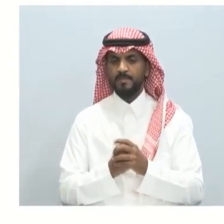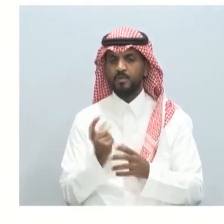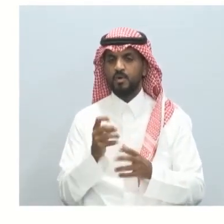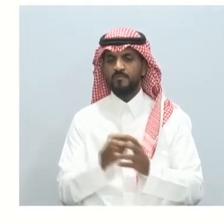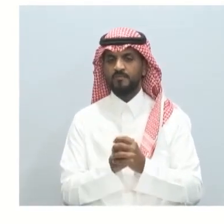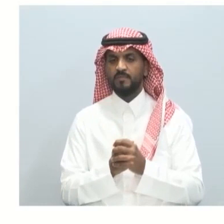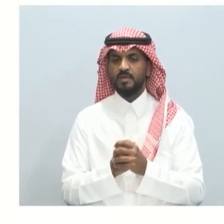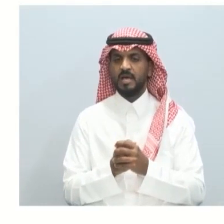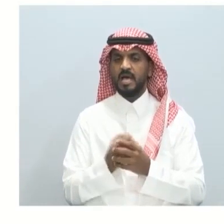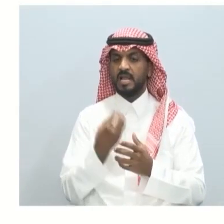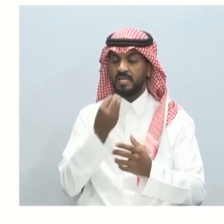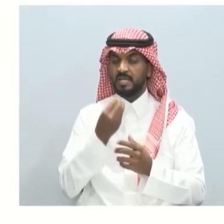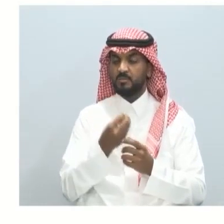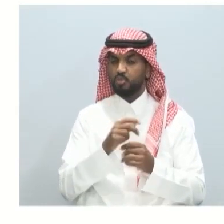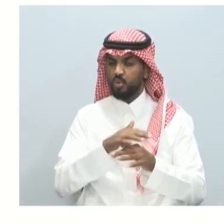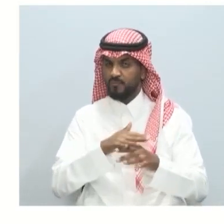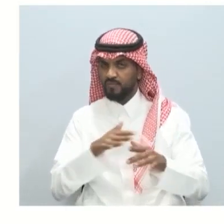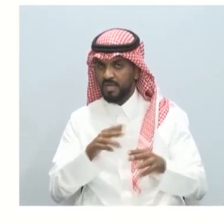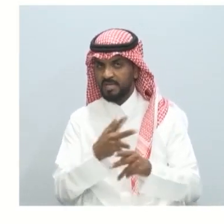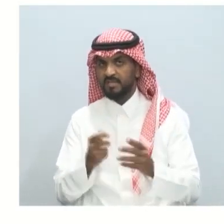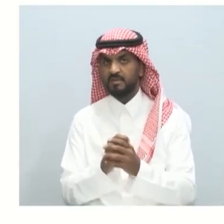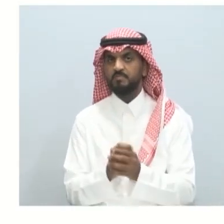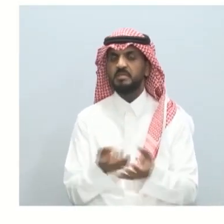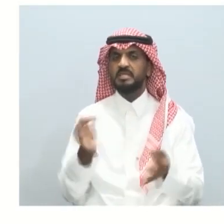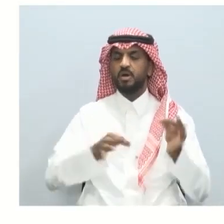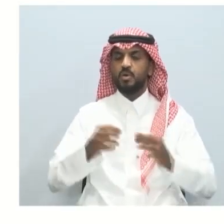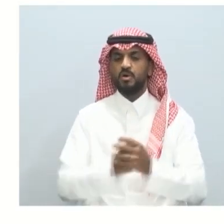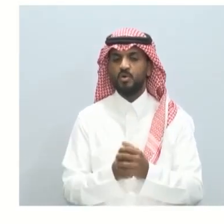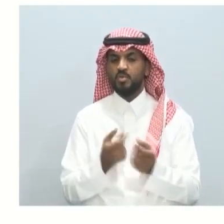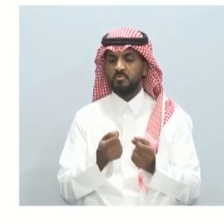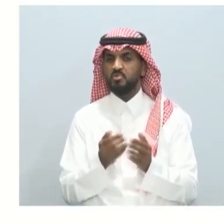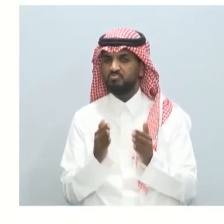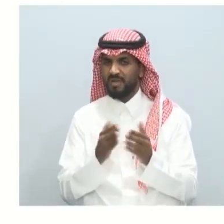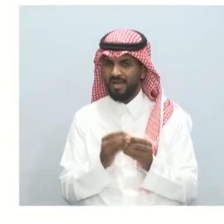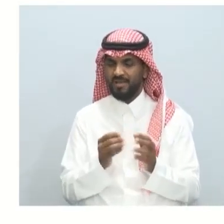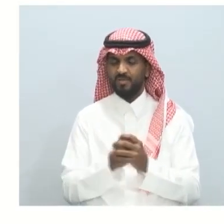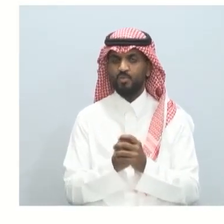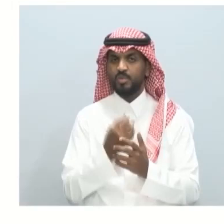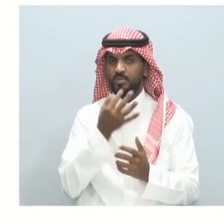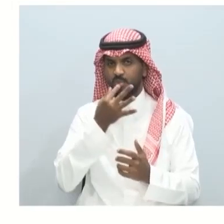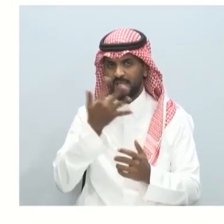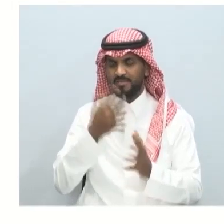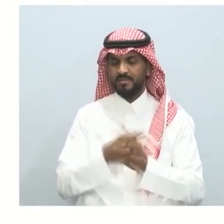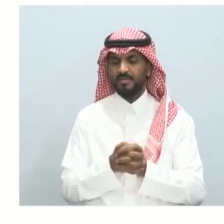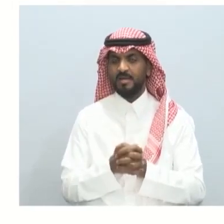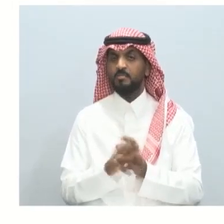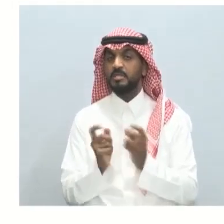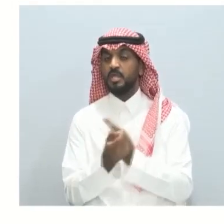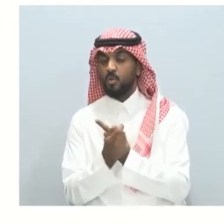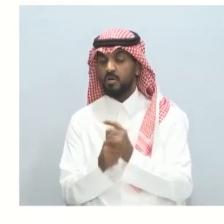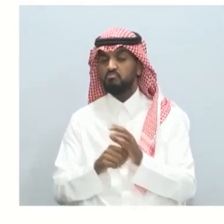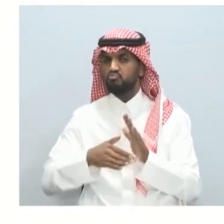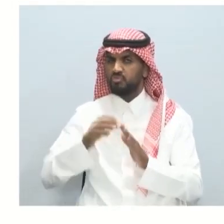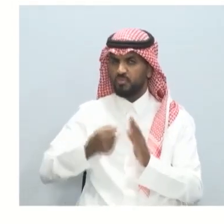نواف الغذاء متوافر اكثر من الدواء وثمنه ارخص وطعمه الذ اما الدواء فثمن